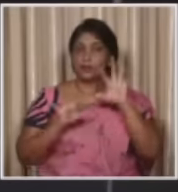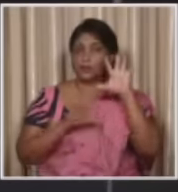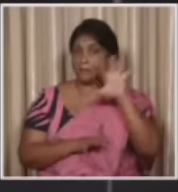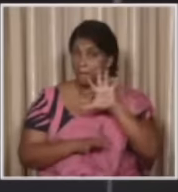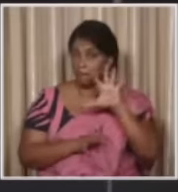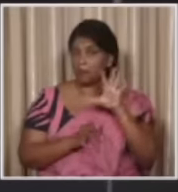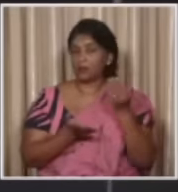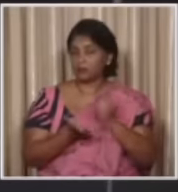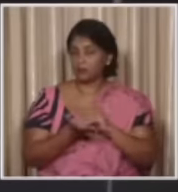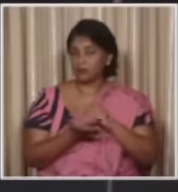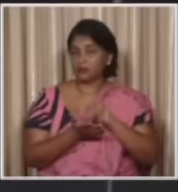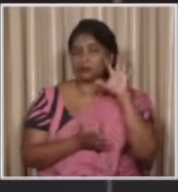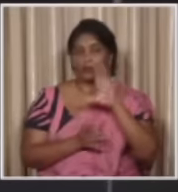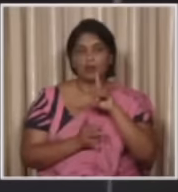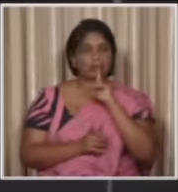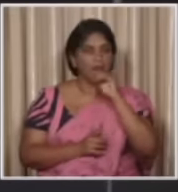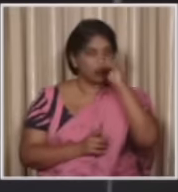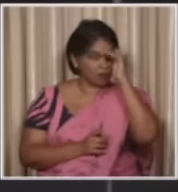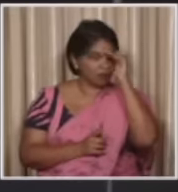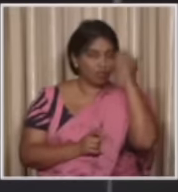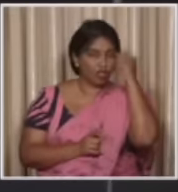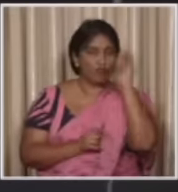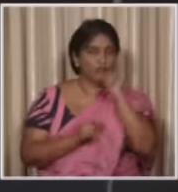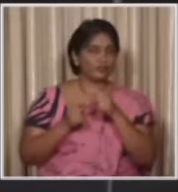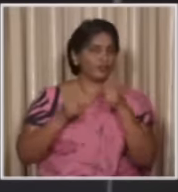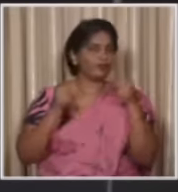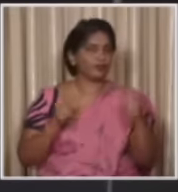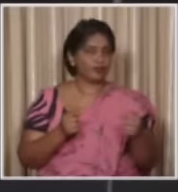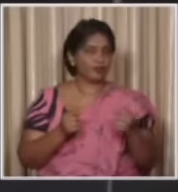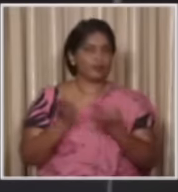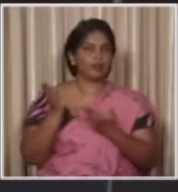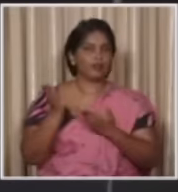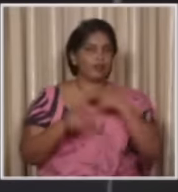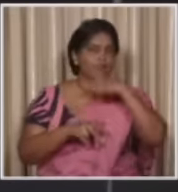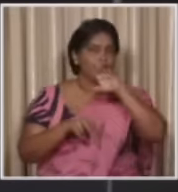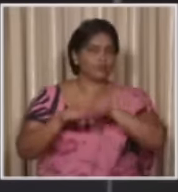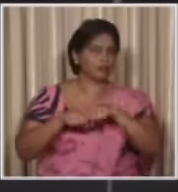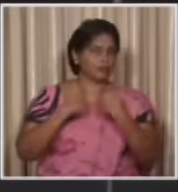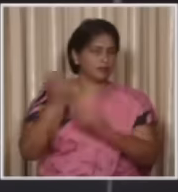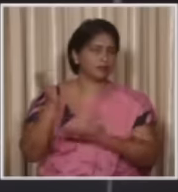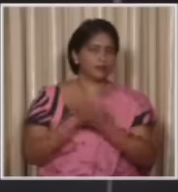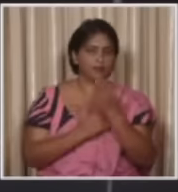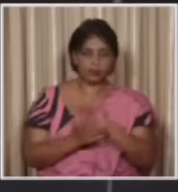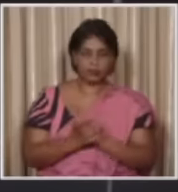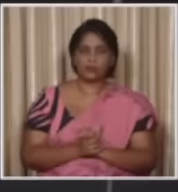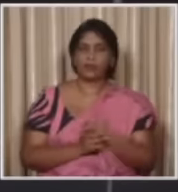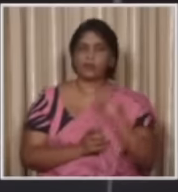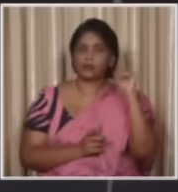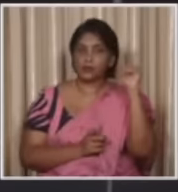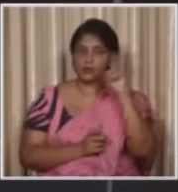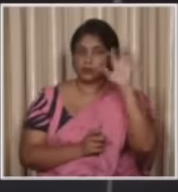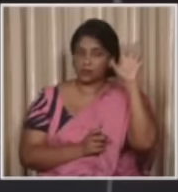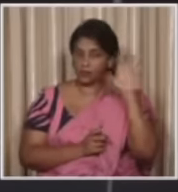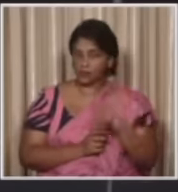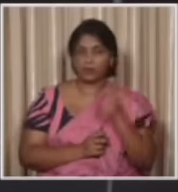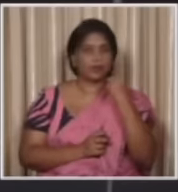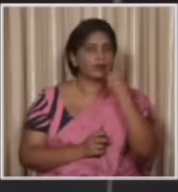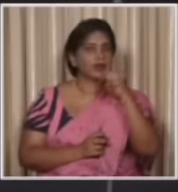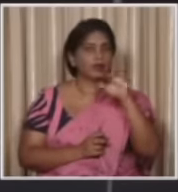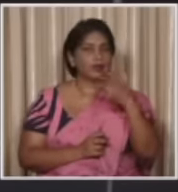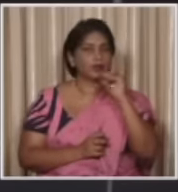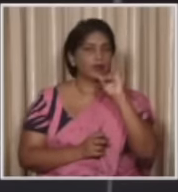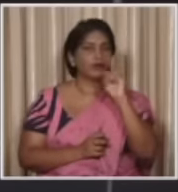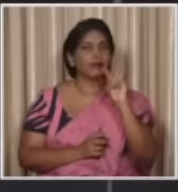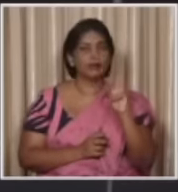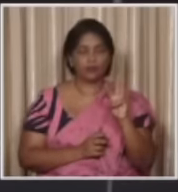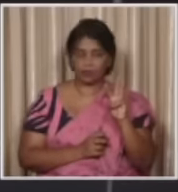වතාවට තමයි කථානායකවරයෙකුට විරුද්ධව ගෙන්න විශ්වාසභංග යෝජනාව පළවෙනි එක ගෙනාවේ